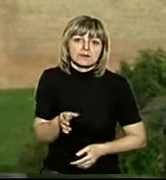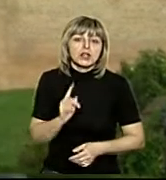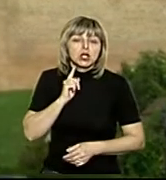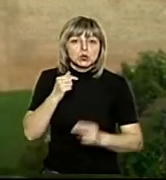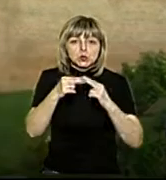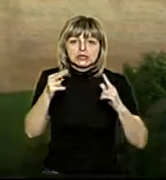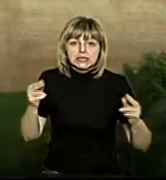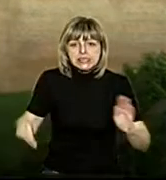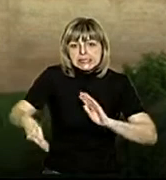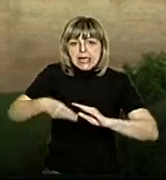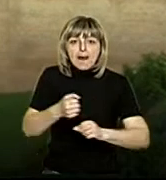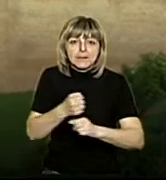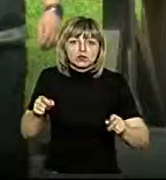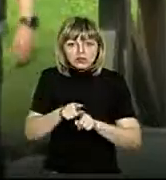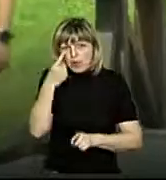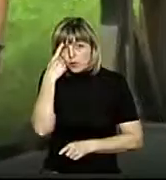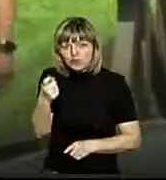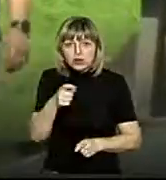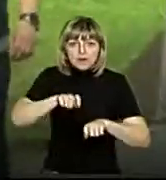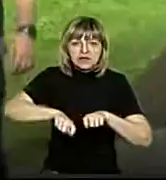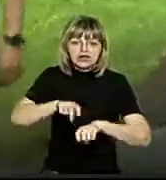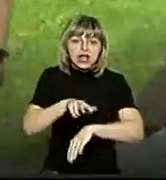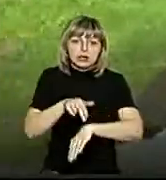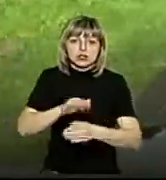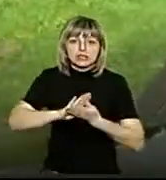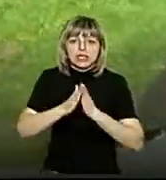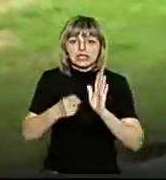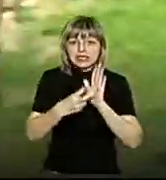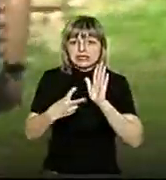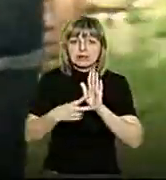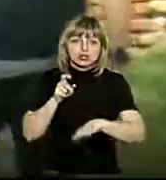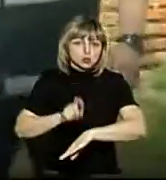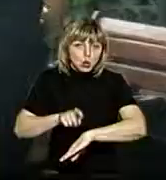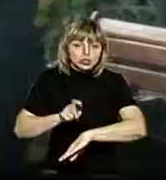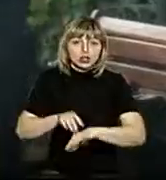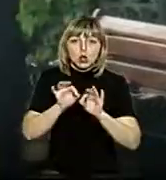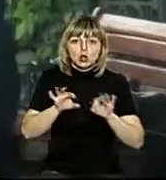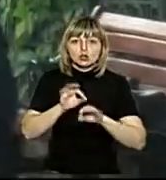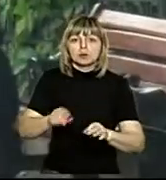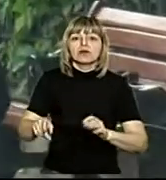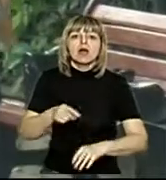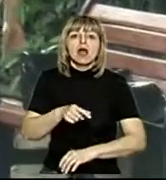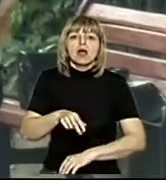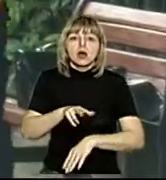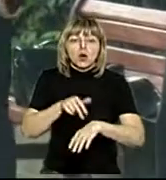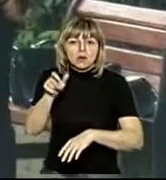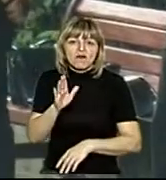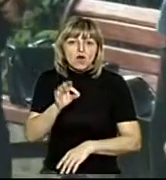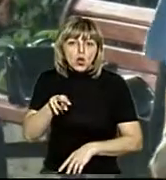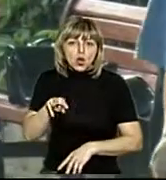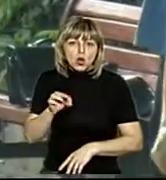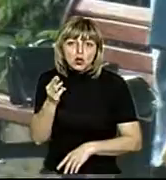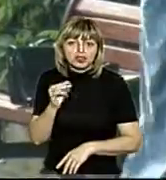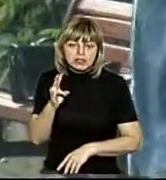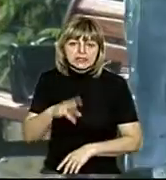Луцький замок замінували. Таке повідомлення перевіряла поліція станом на 17-ту годину, розповів оперуповноважений Василь Волошин. Із